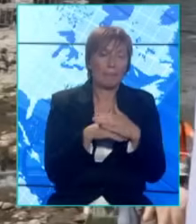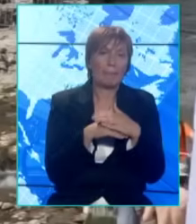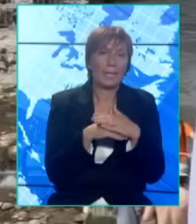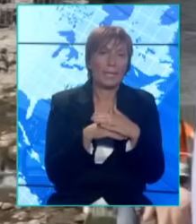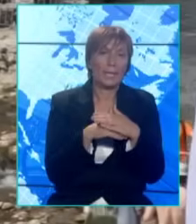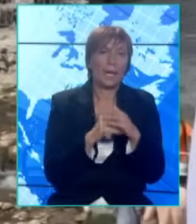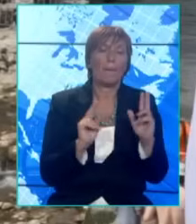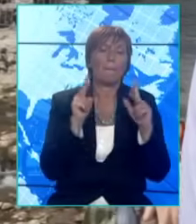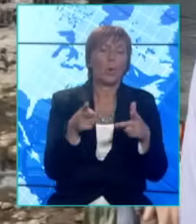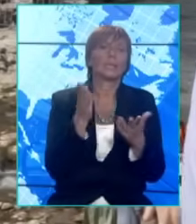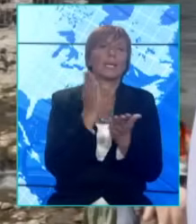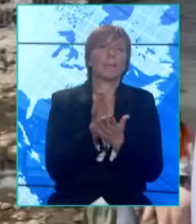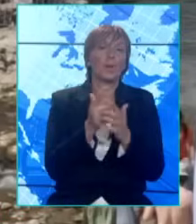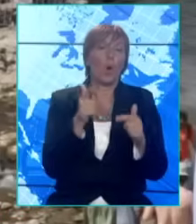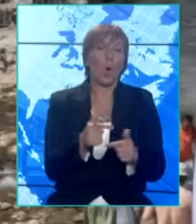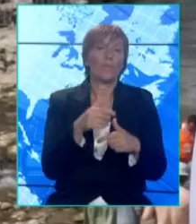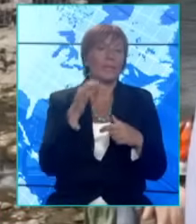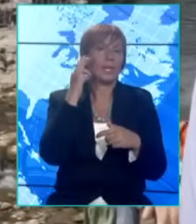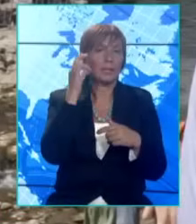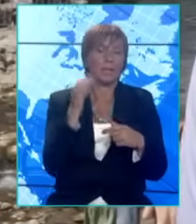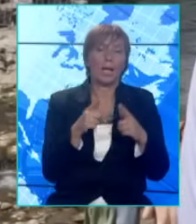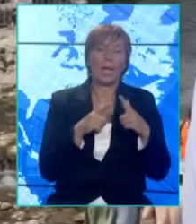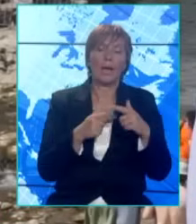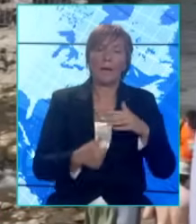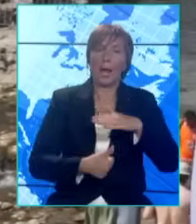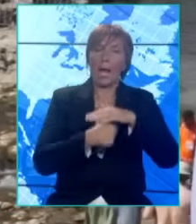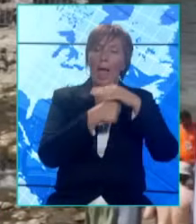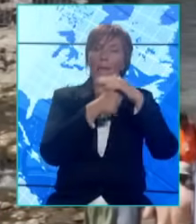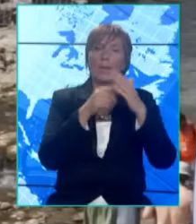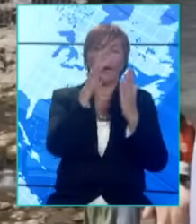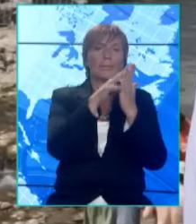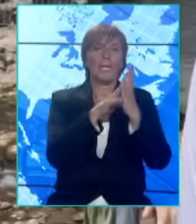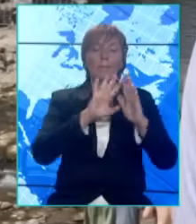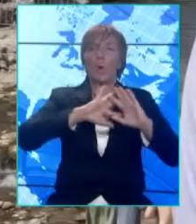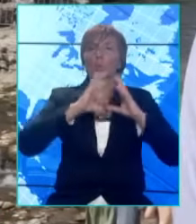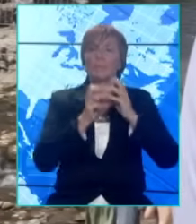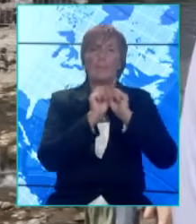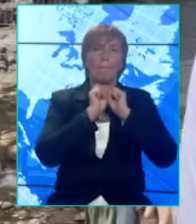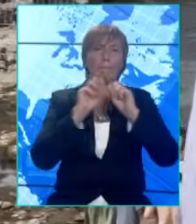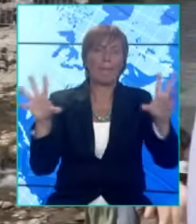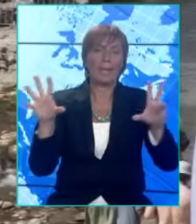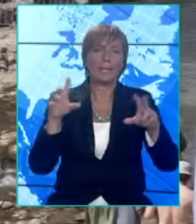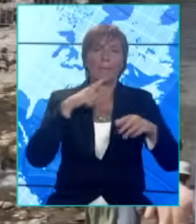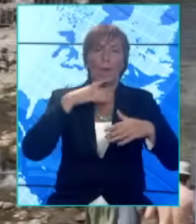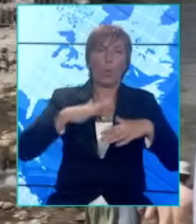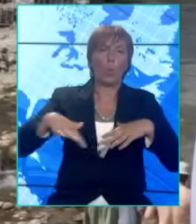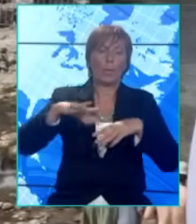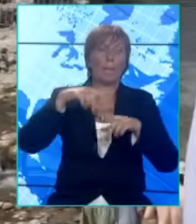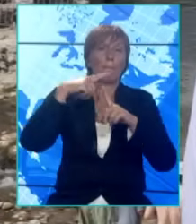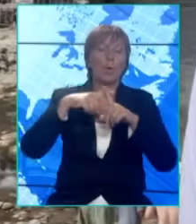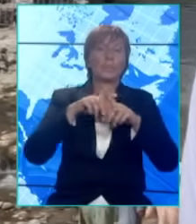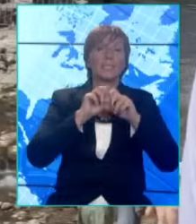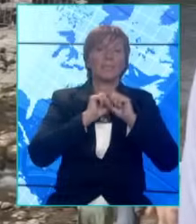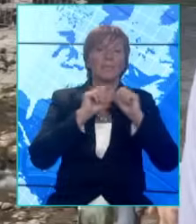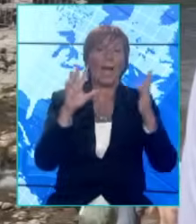ono, Mostar je bio ovih dana top tema u svim medijima u regiji, pozitivna tema. Naravno,